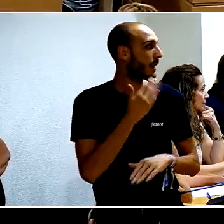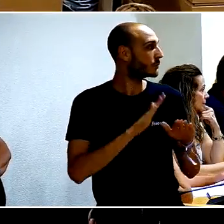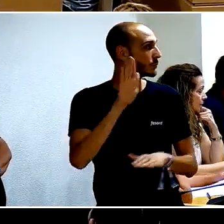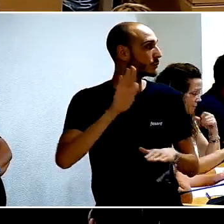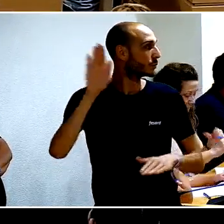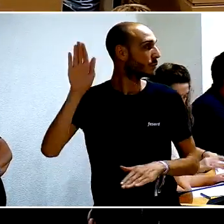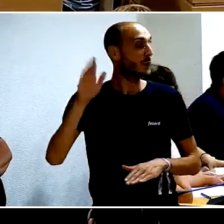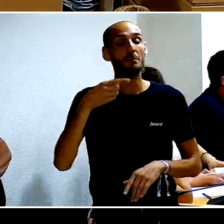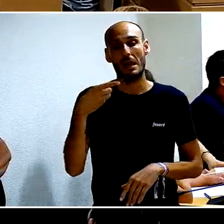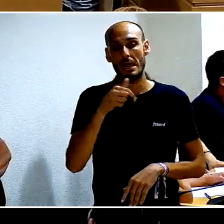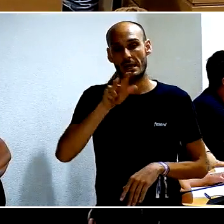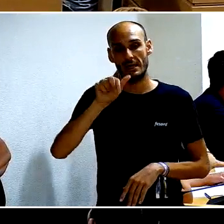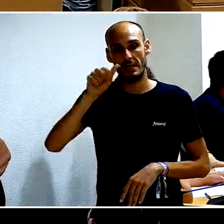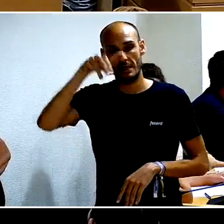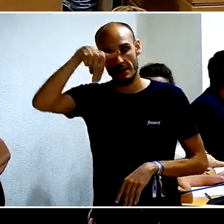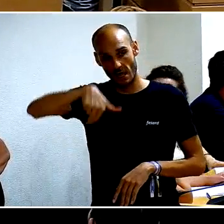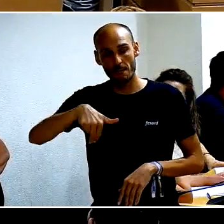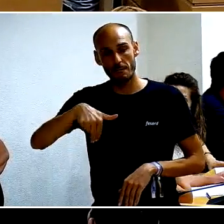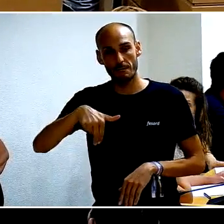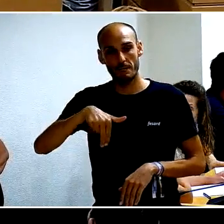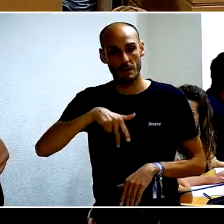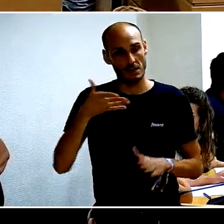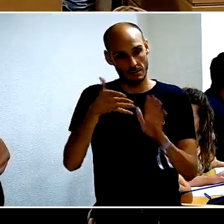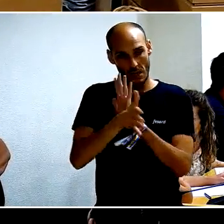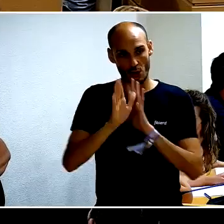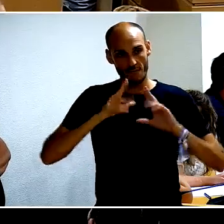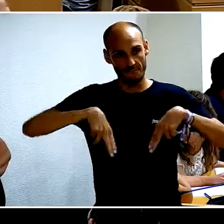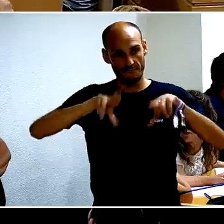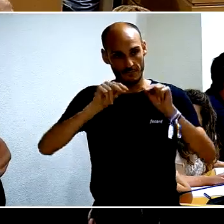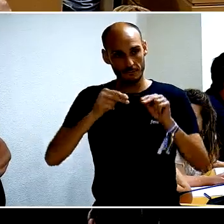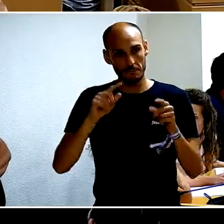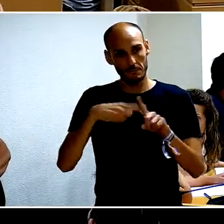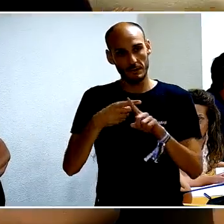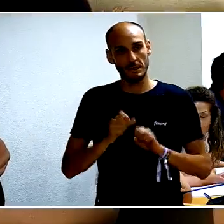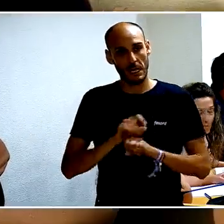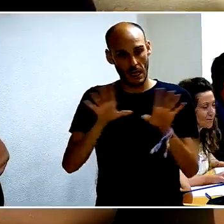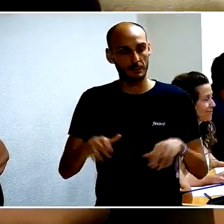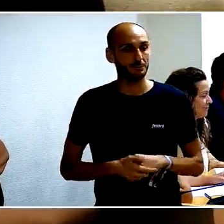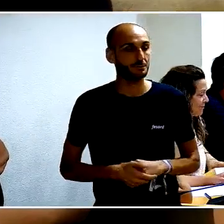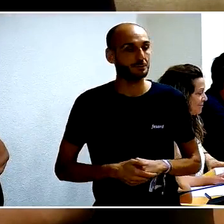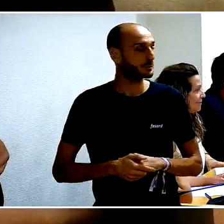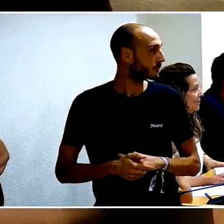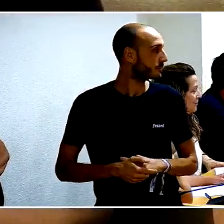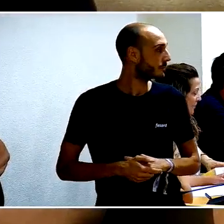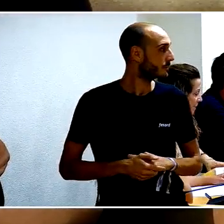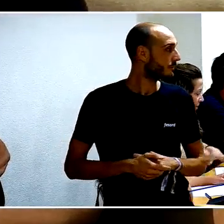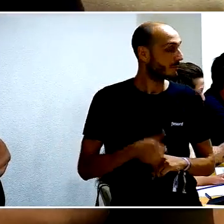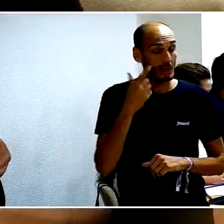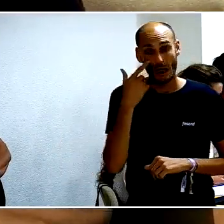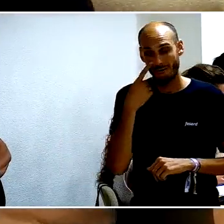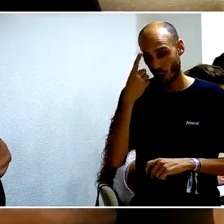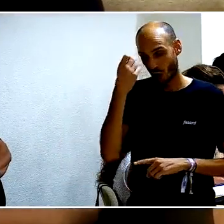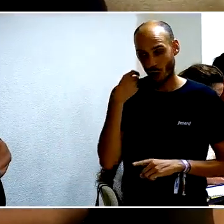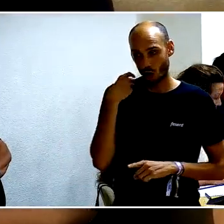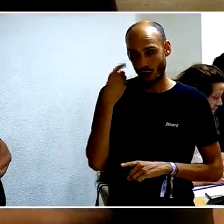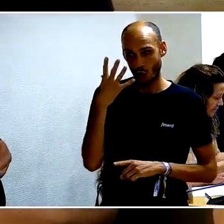en l'explicació i aclarís perquè crec que la... Sí, sí, però m'ha dit Maribel que li serà Guillem. A veure, Txelo, és que pense que no